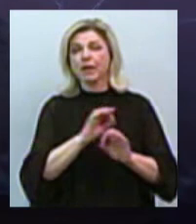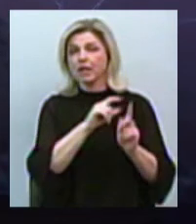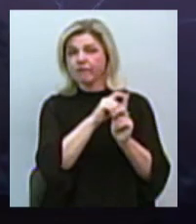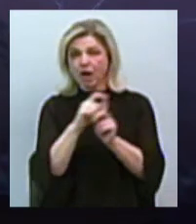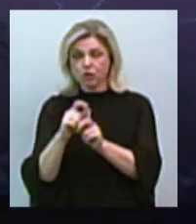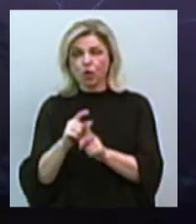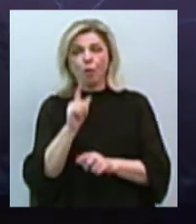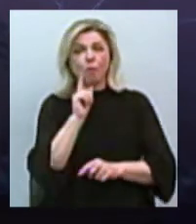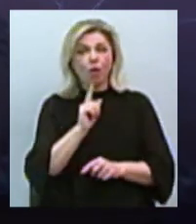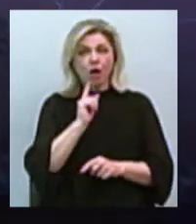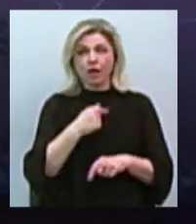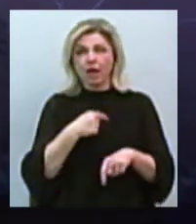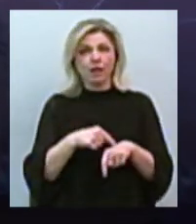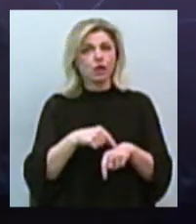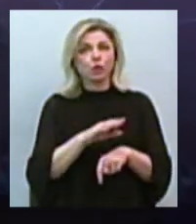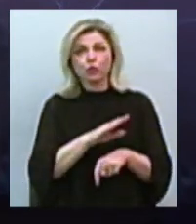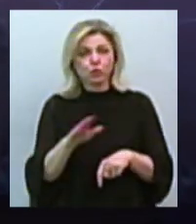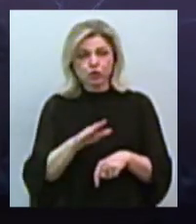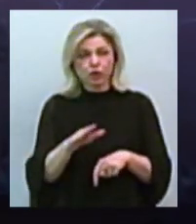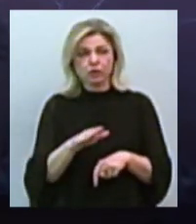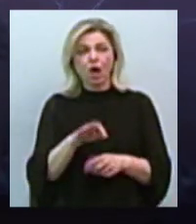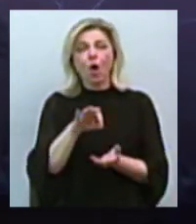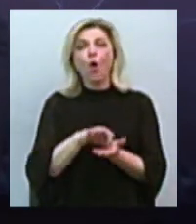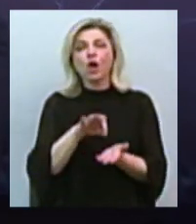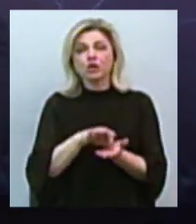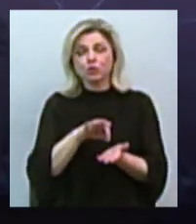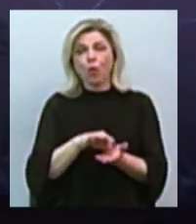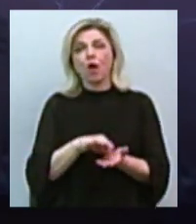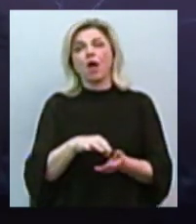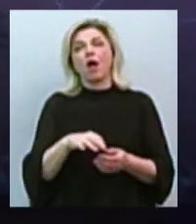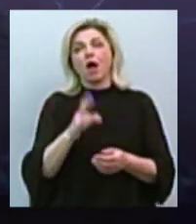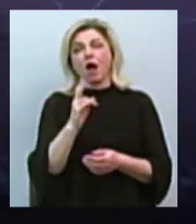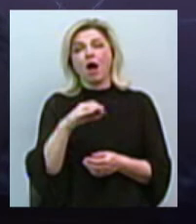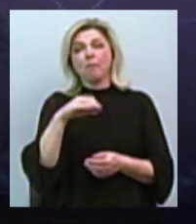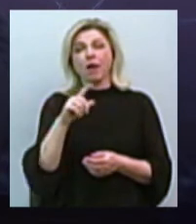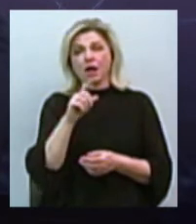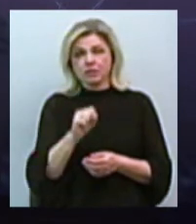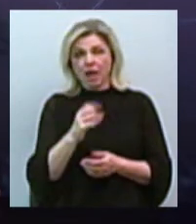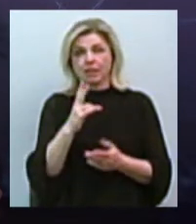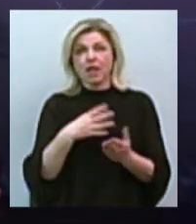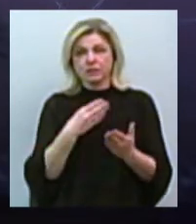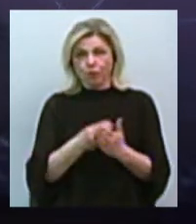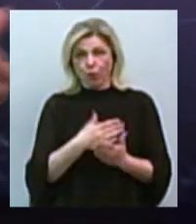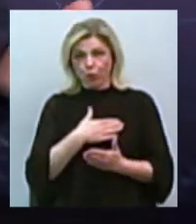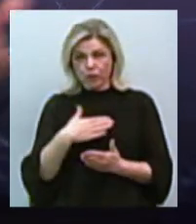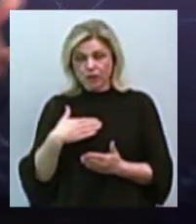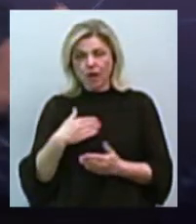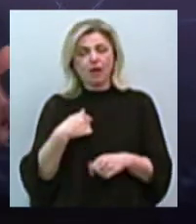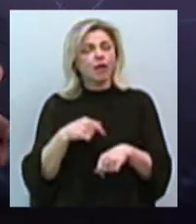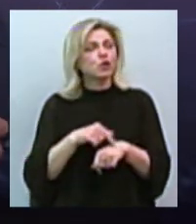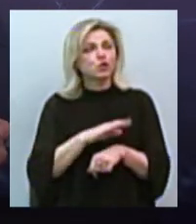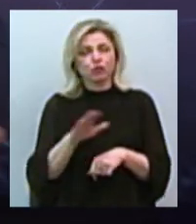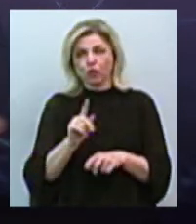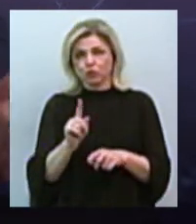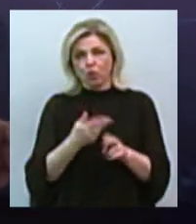почувствую колесо КамАЗа на своей груди, я не поверю, что это больно и смертельно. Увы, ну, мы все